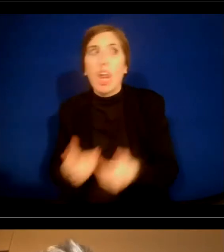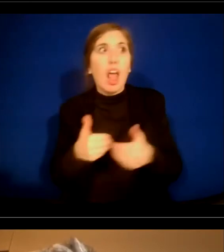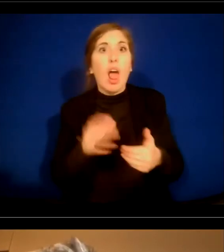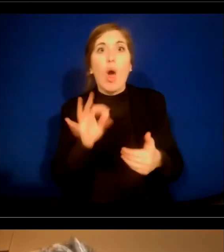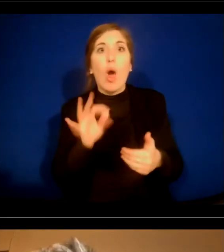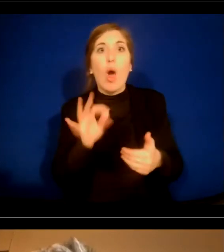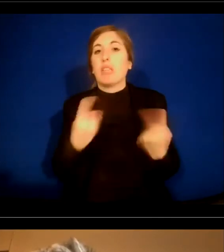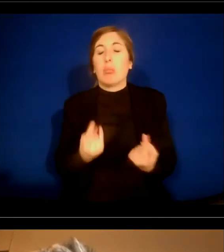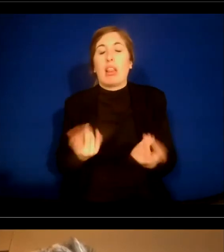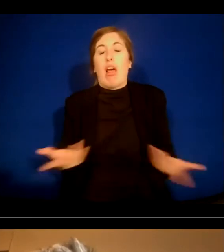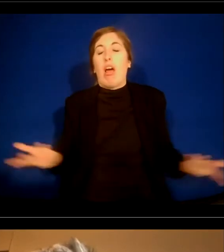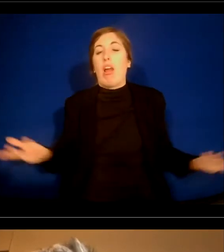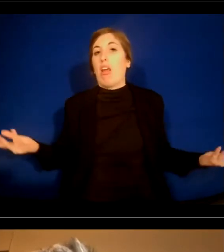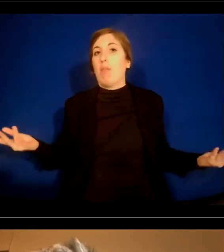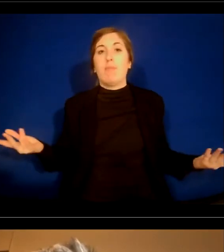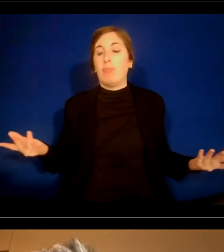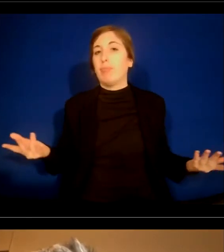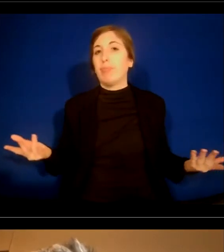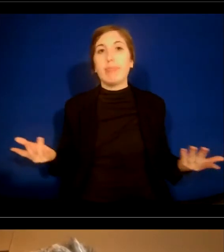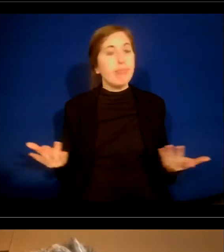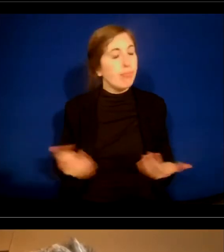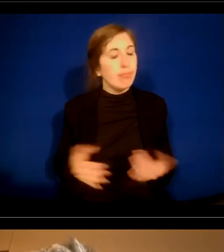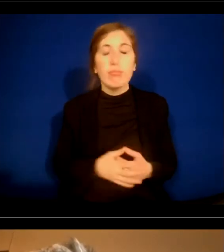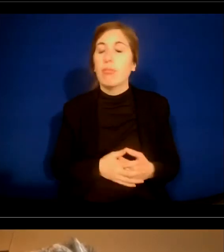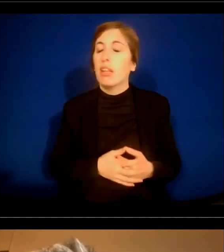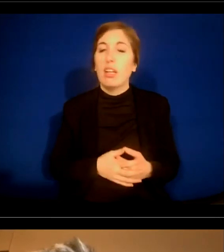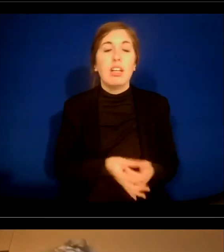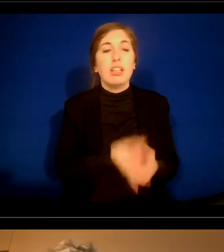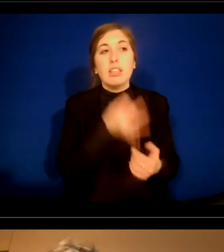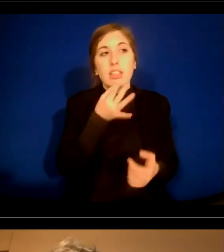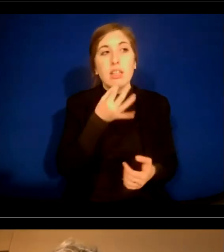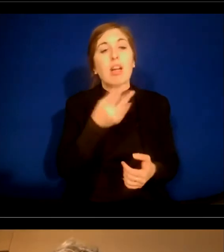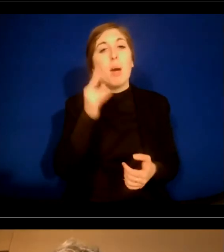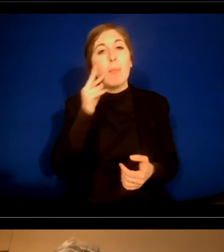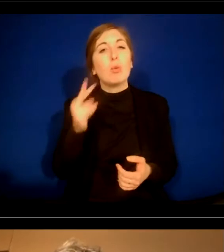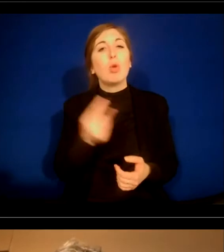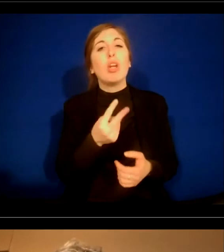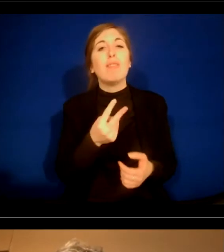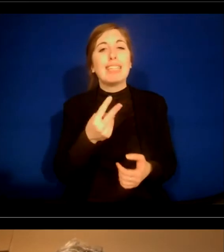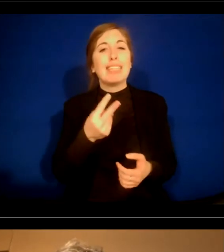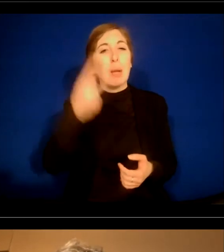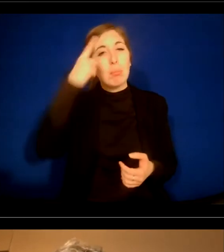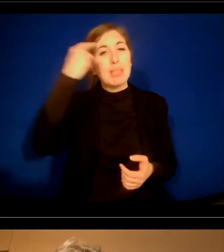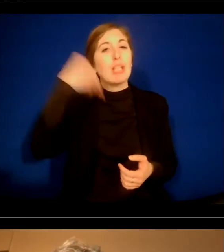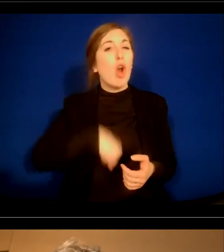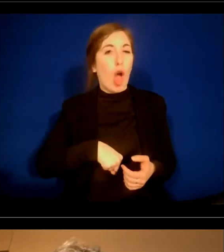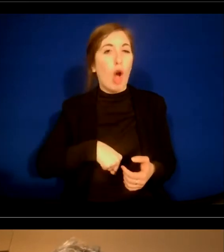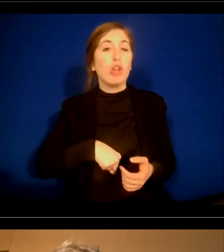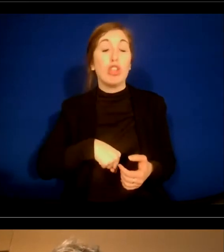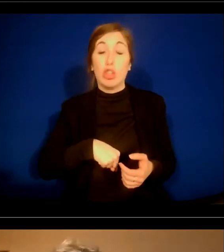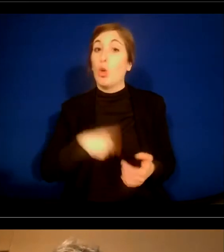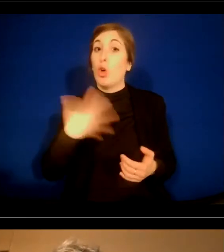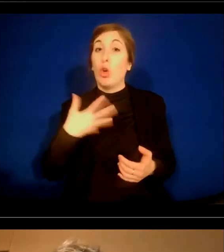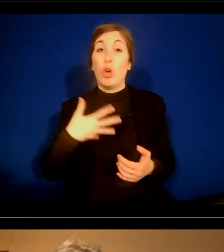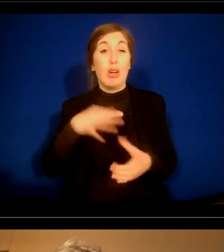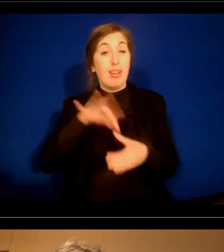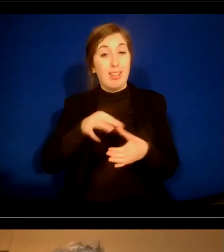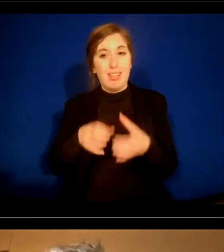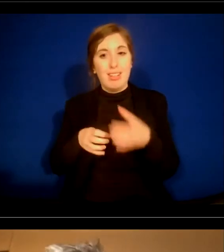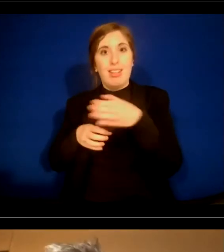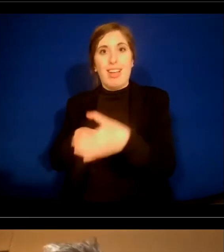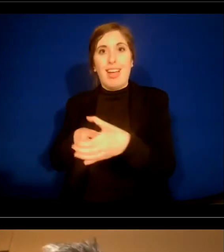cui sì, soprattutto e anche da un punto di vista soprattutto psicologico, quello fa tanto. Perché